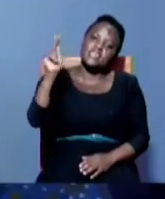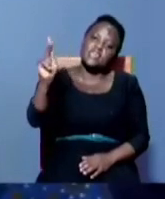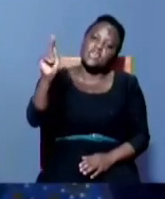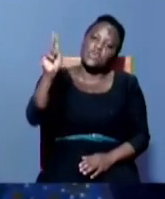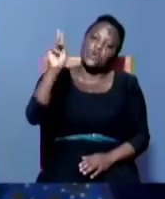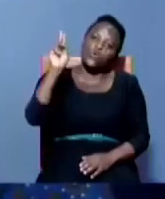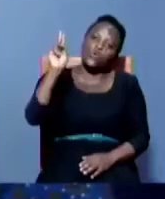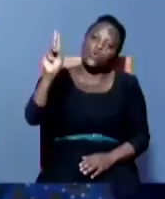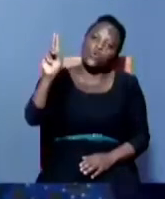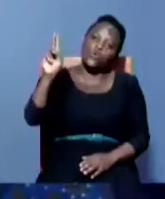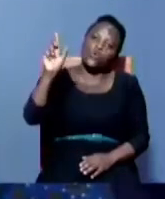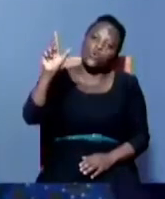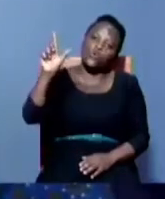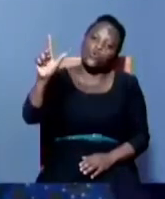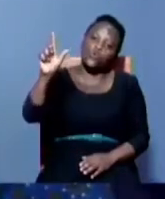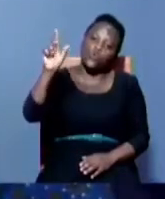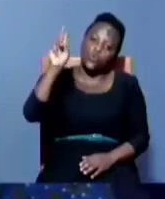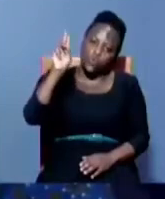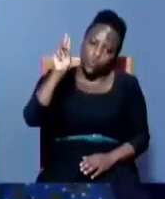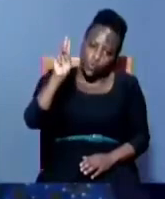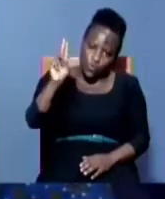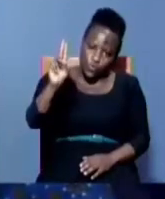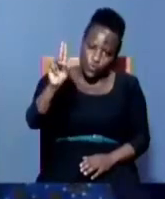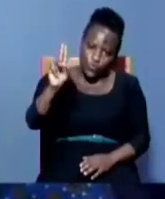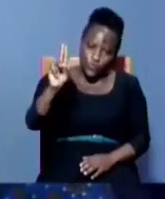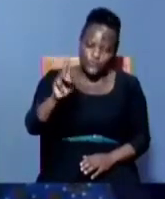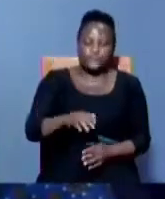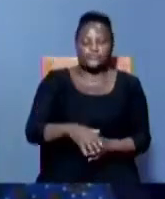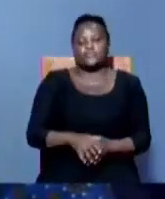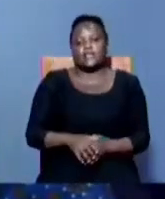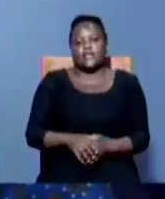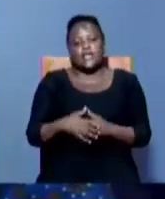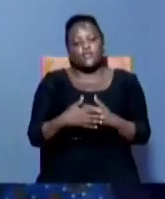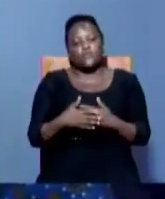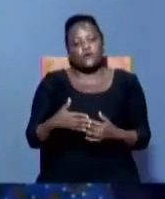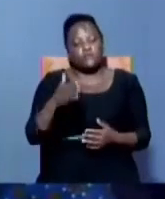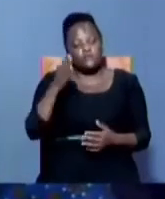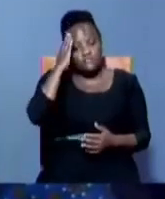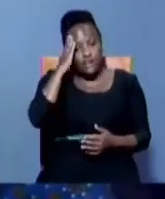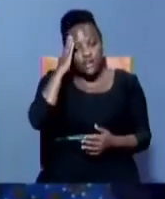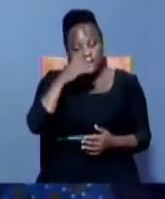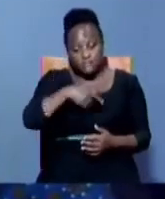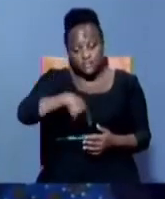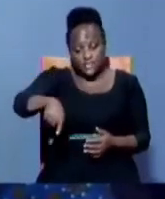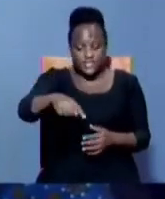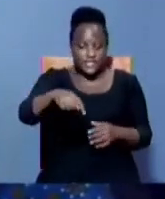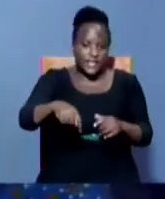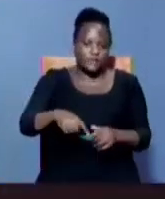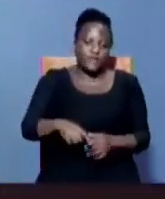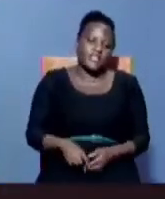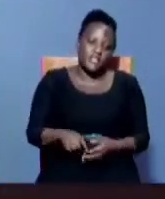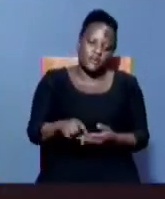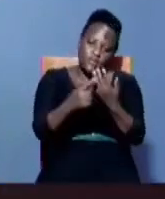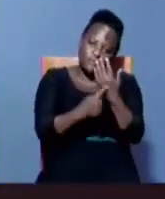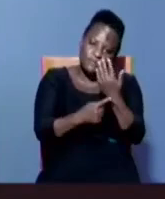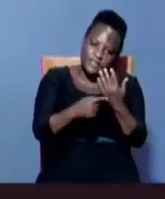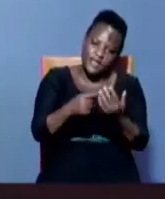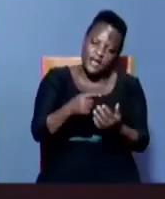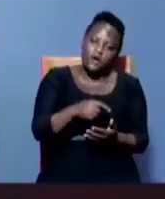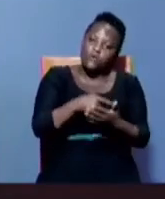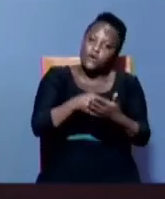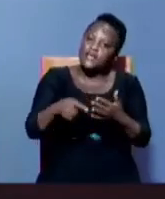Sema ikuru. Lugha ambayo tunaifahamu sisi leo, lakini ukienda katika lugha ya kimaandiko ndio inaitwa